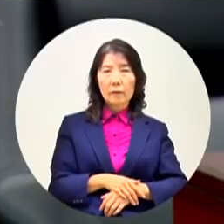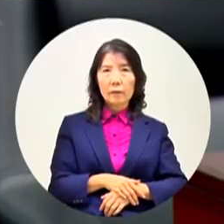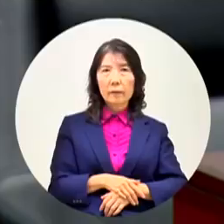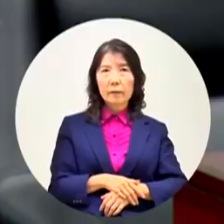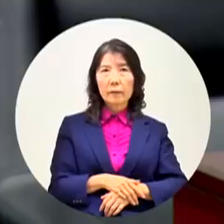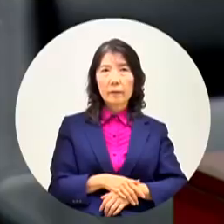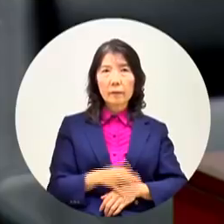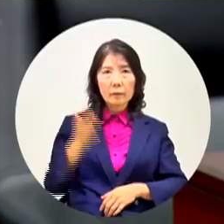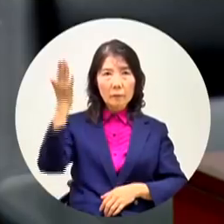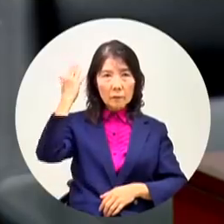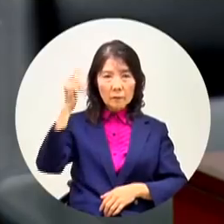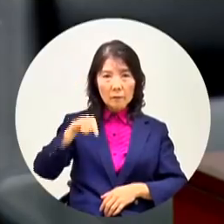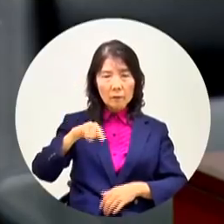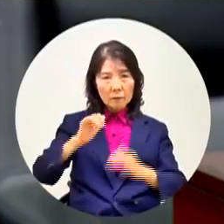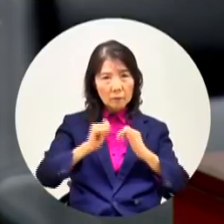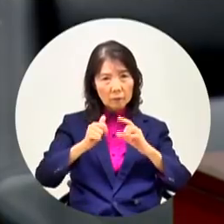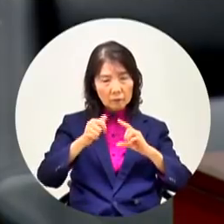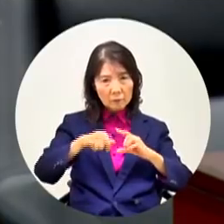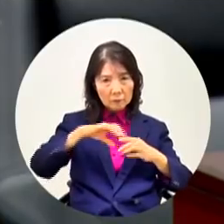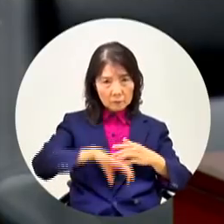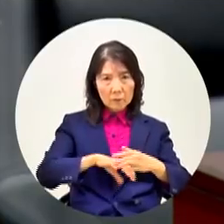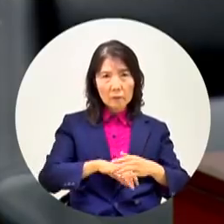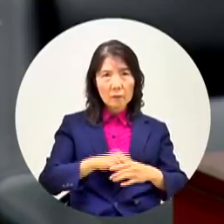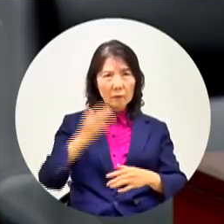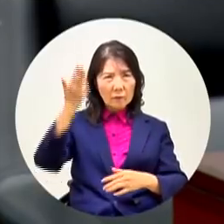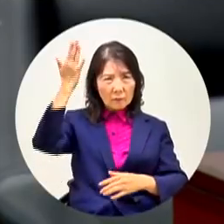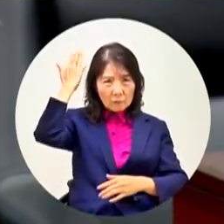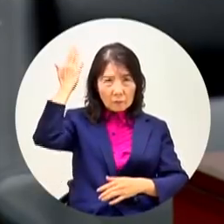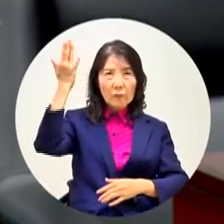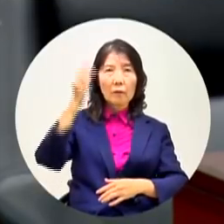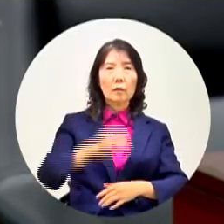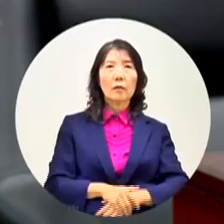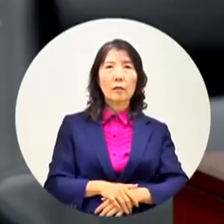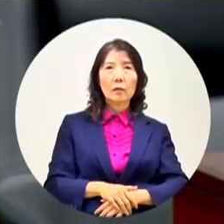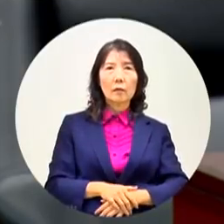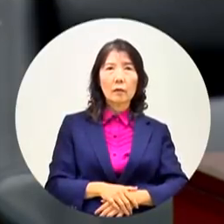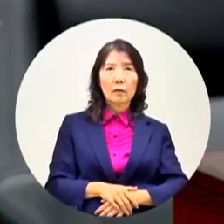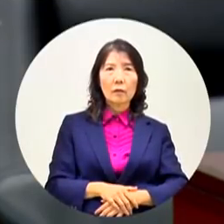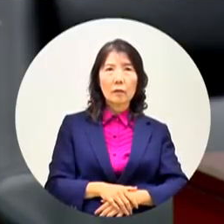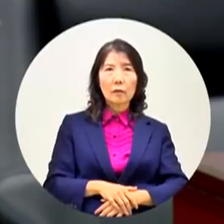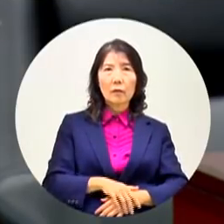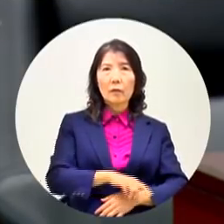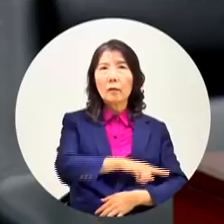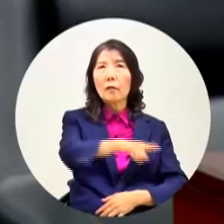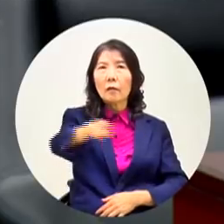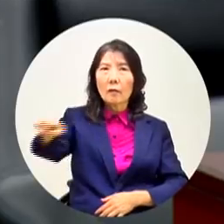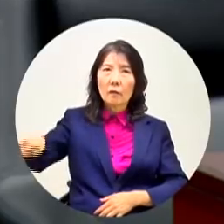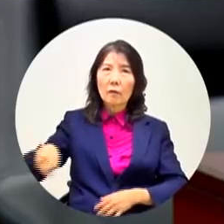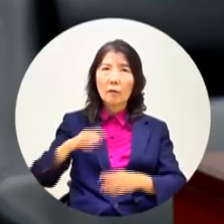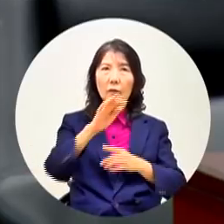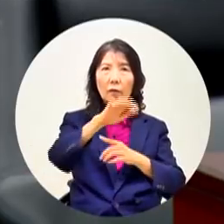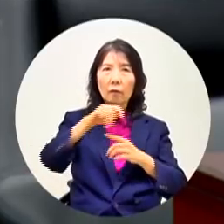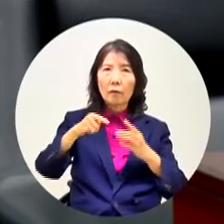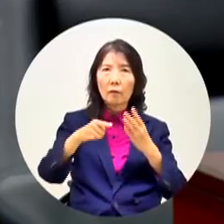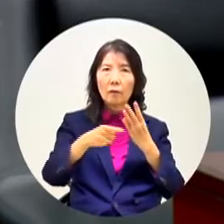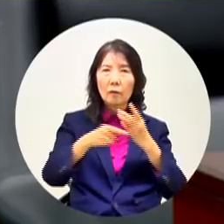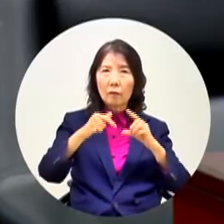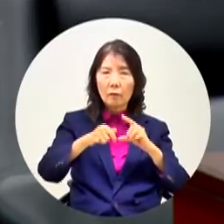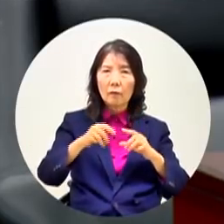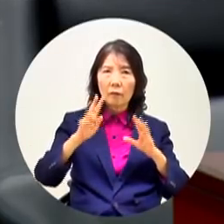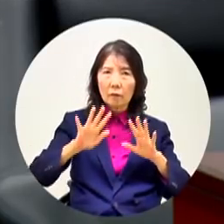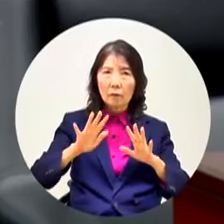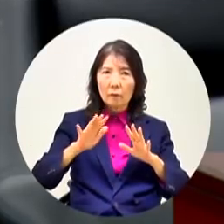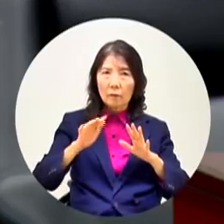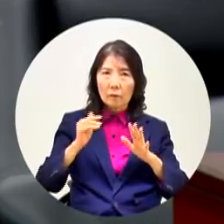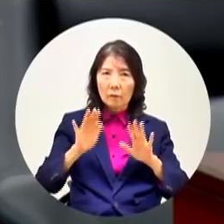过去这個社区内底，较早是拢是规片拢是农业区，到尾已经重划了，